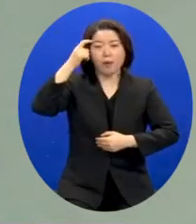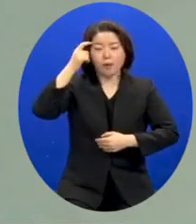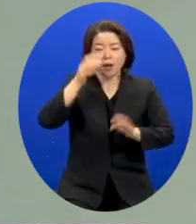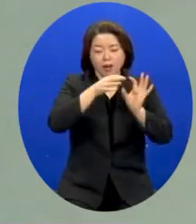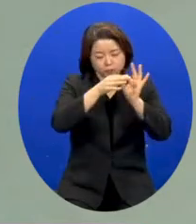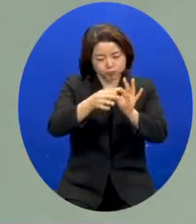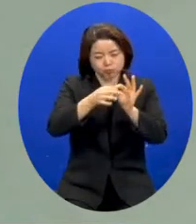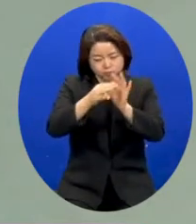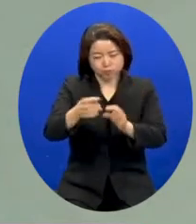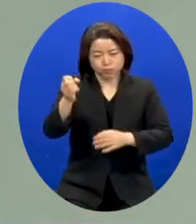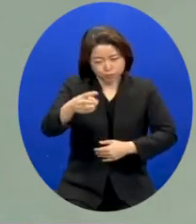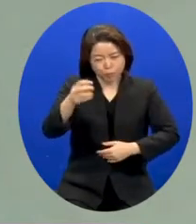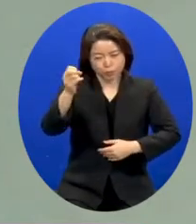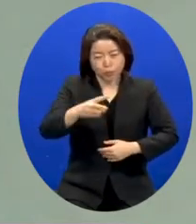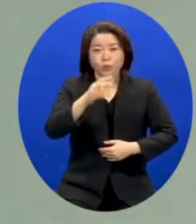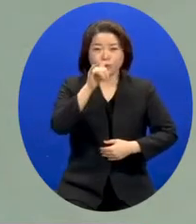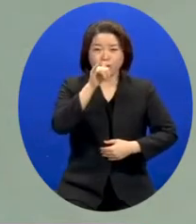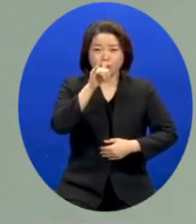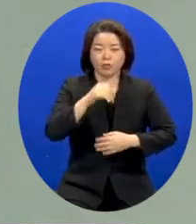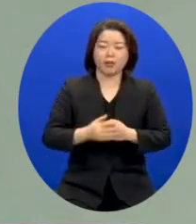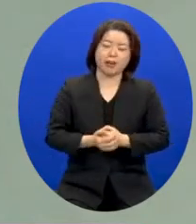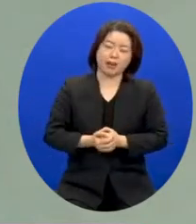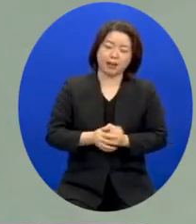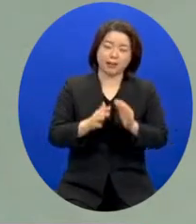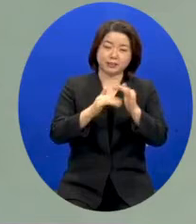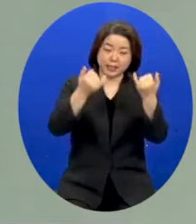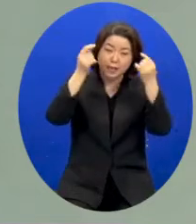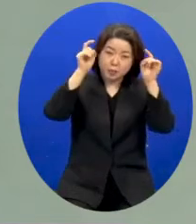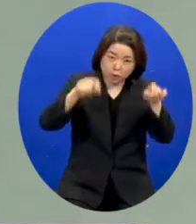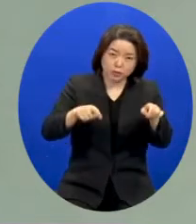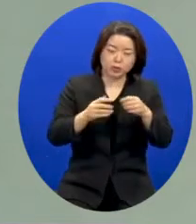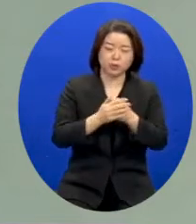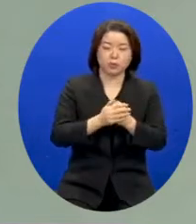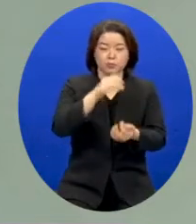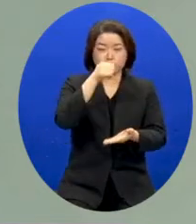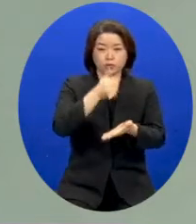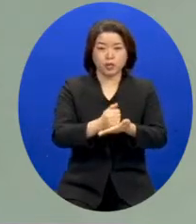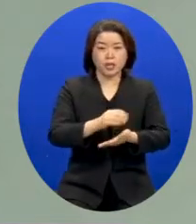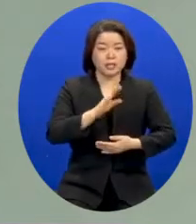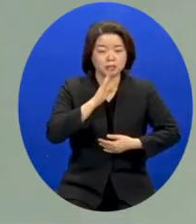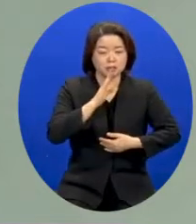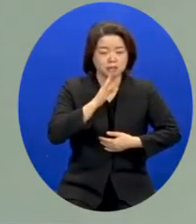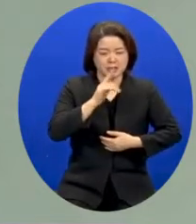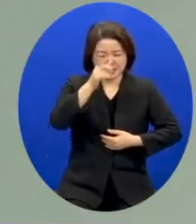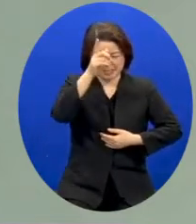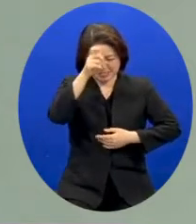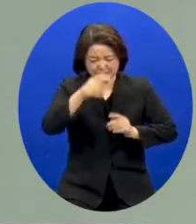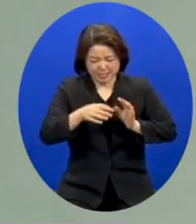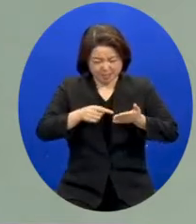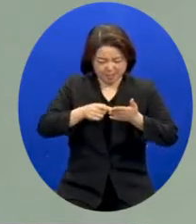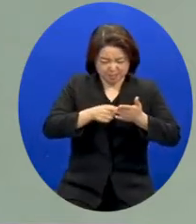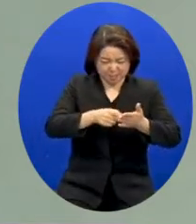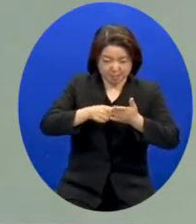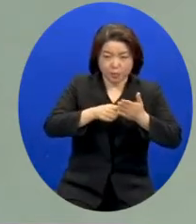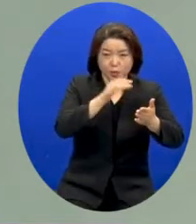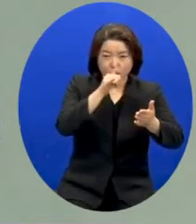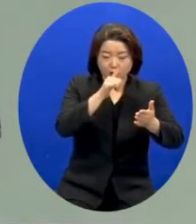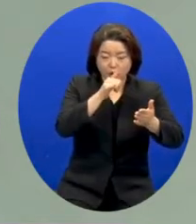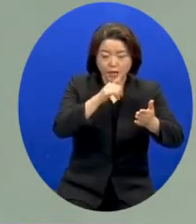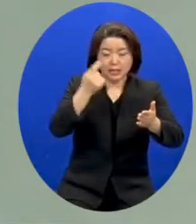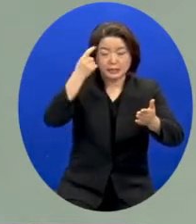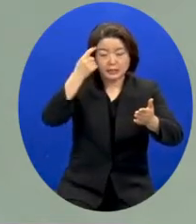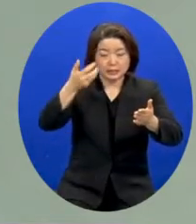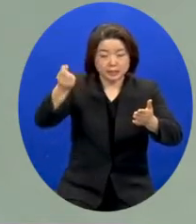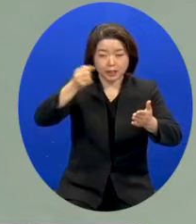계속해서 사람은 참 어리석고 그리고 죄는 정말 끈질기죠. 그런 생각을 하면서도 그는 여전히